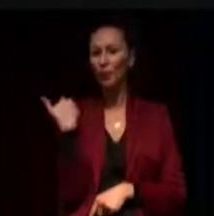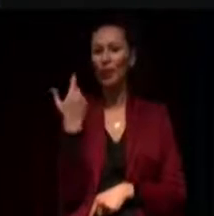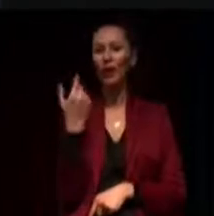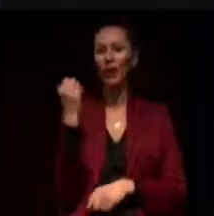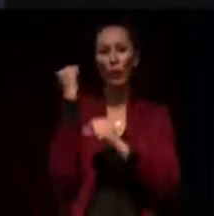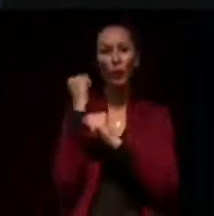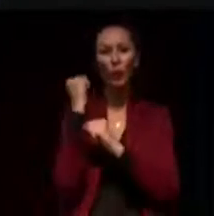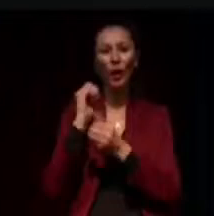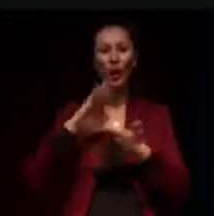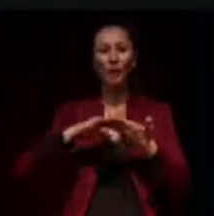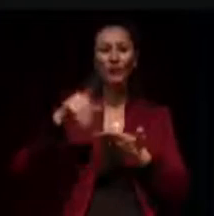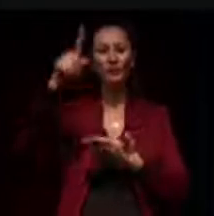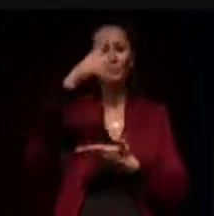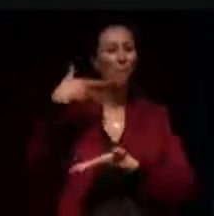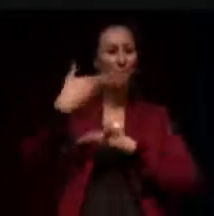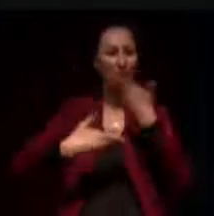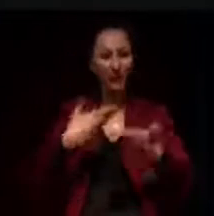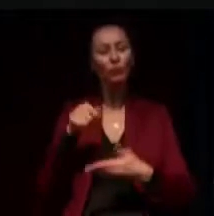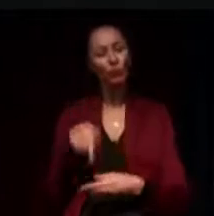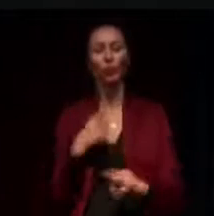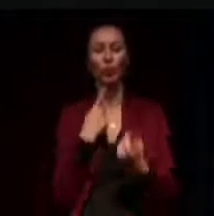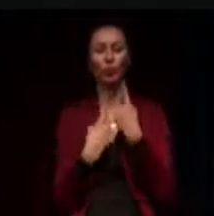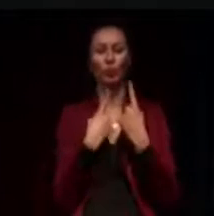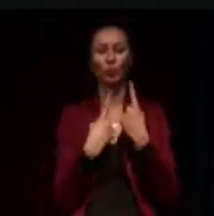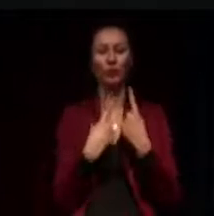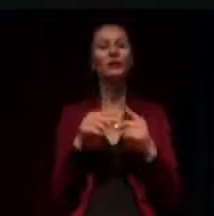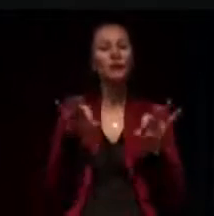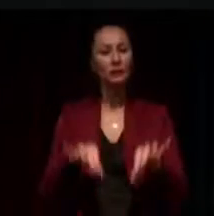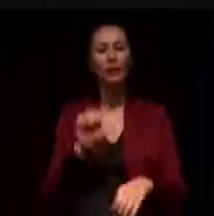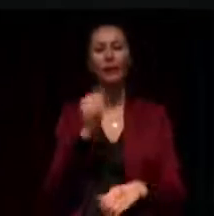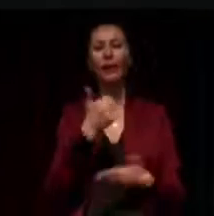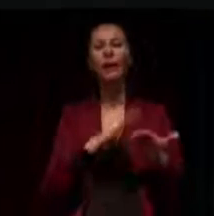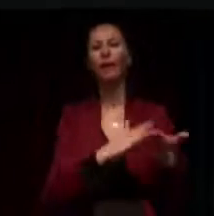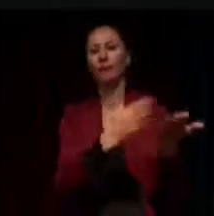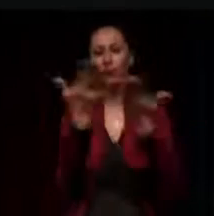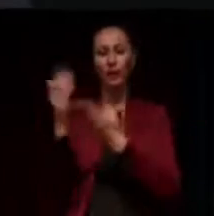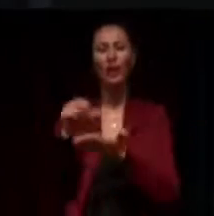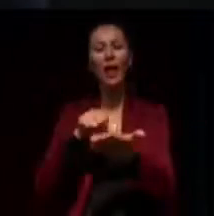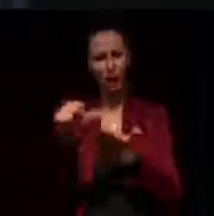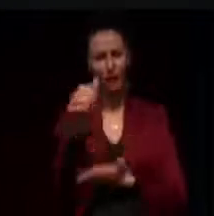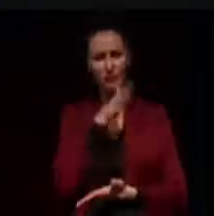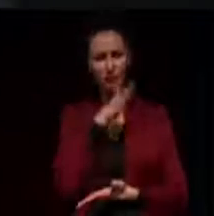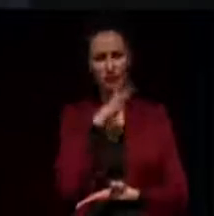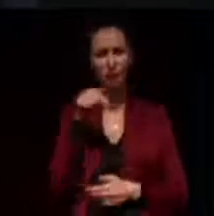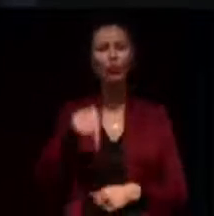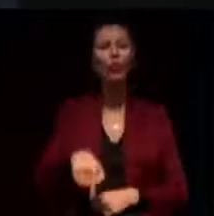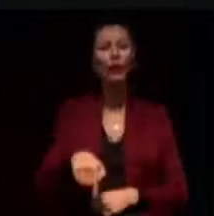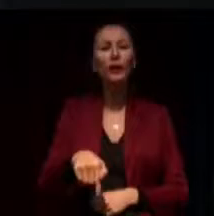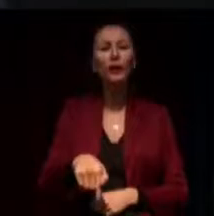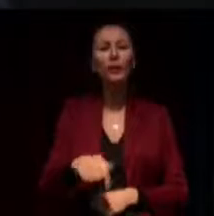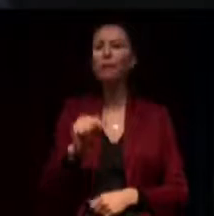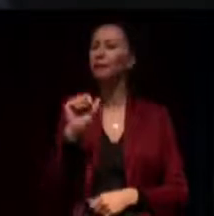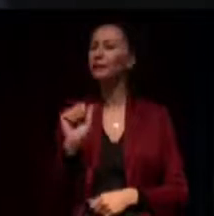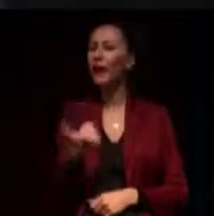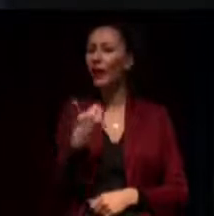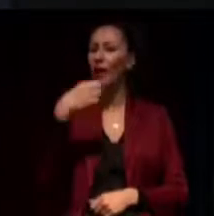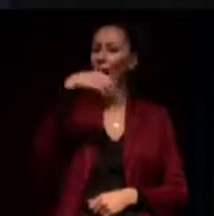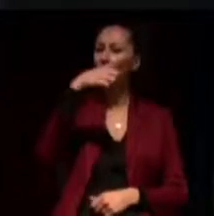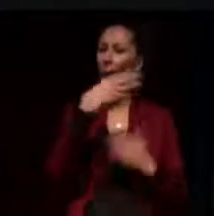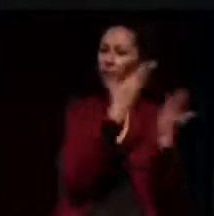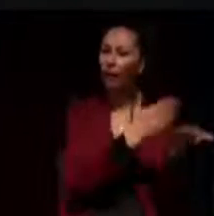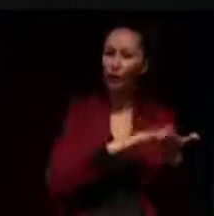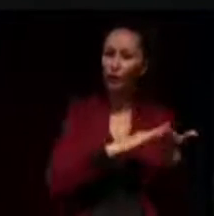yükünden bahsetti arkadaşımız falan. Bunları konuşacağız. Şimdi değerli arkadaşlar, hepiniz bilirsiniz. Yani buradaki gerek AK